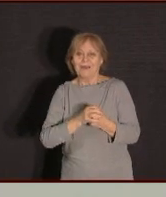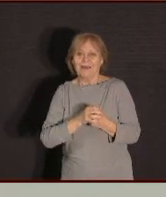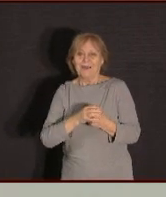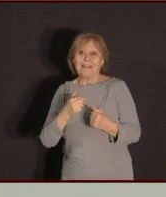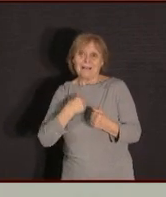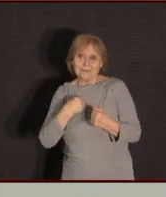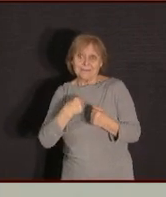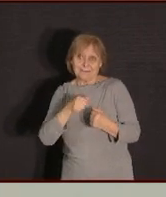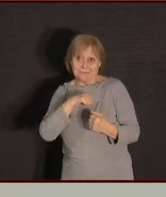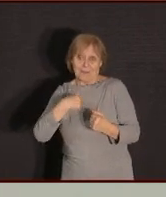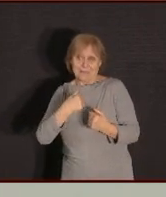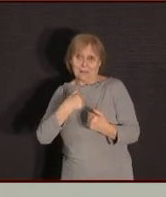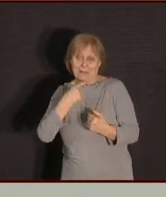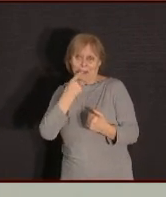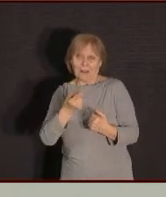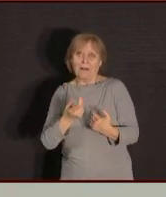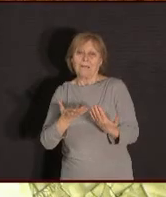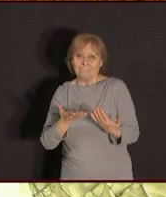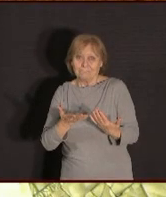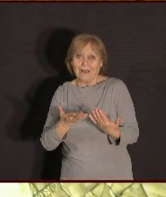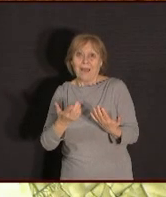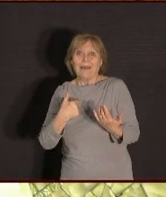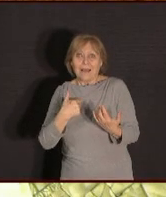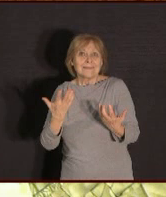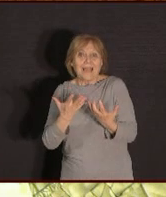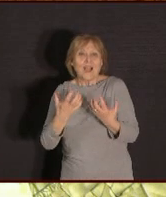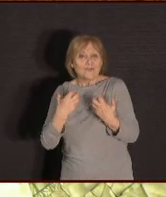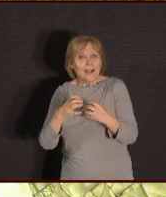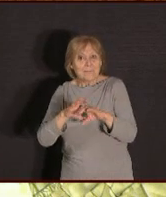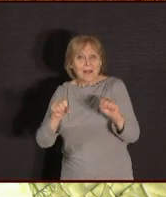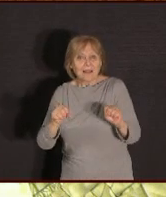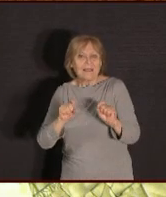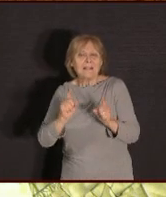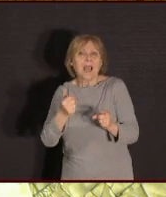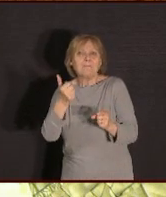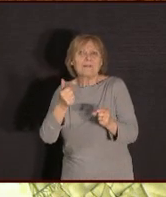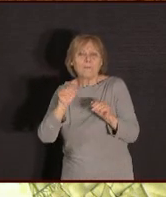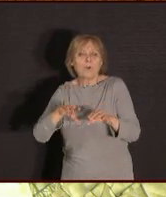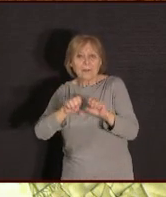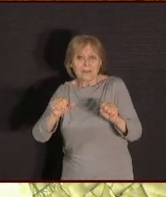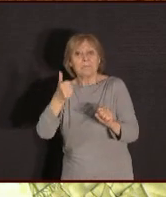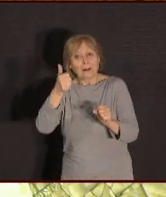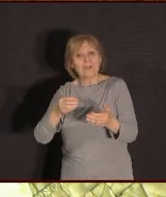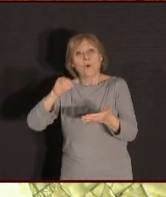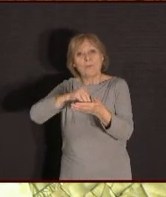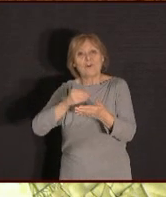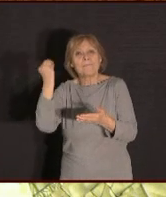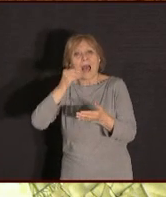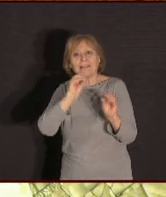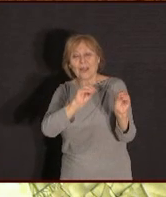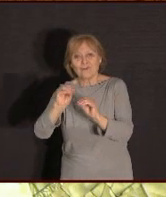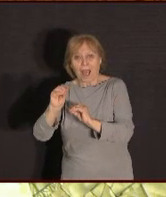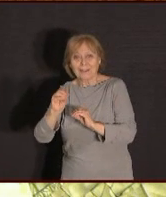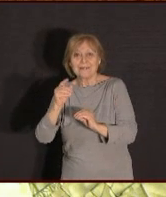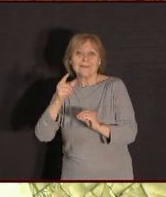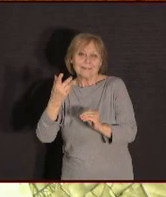Takrat sem si rekla, ja, nekaj želim narediti in kaj lahko najprej naredim. Najprej to, da se opišem na tečaj in začnem učiti